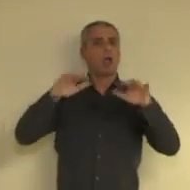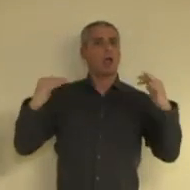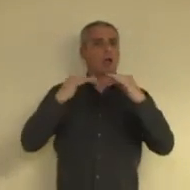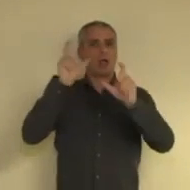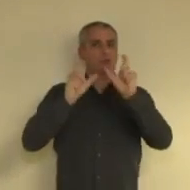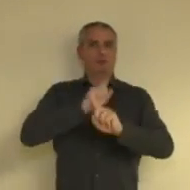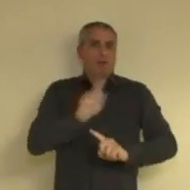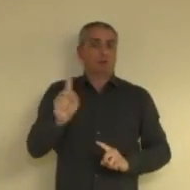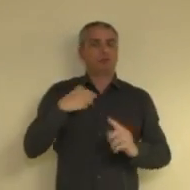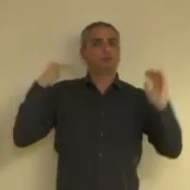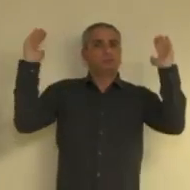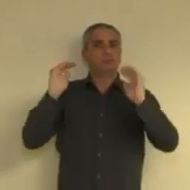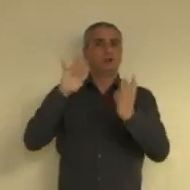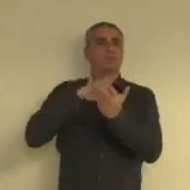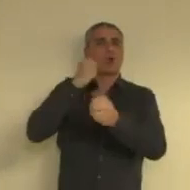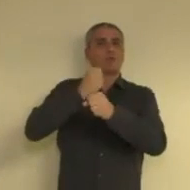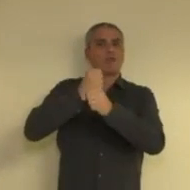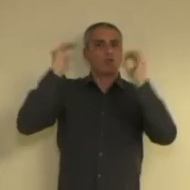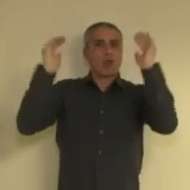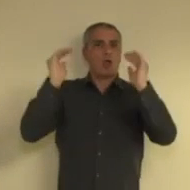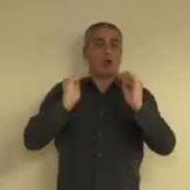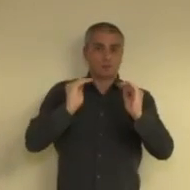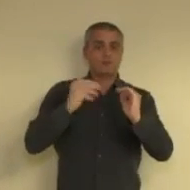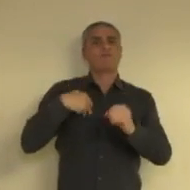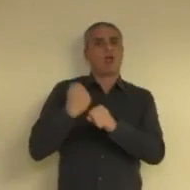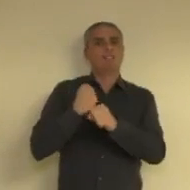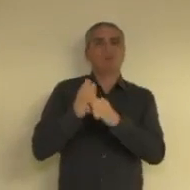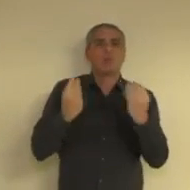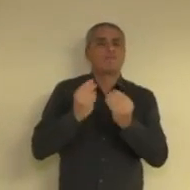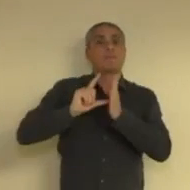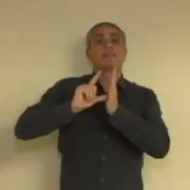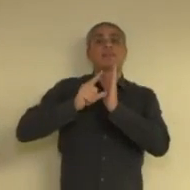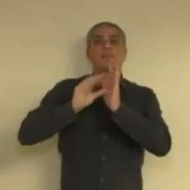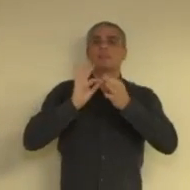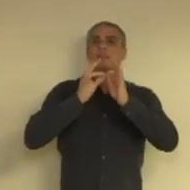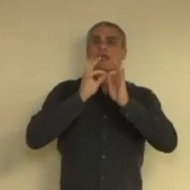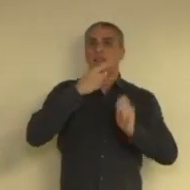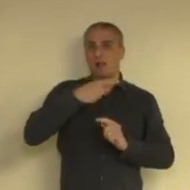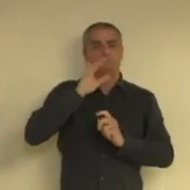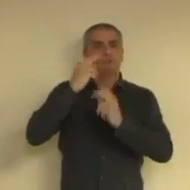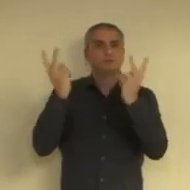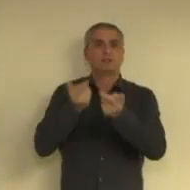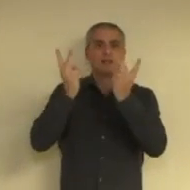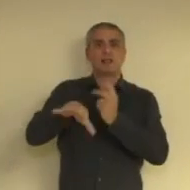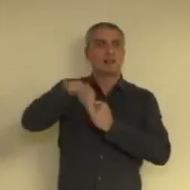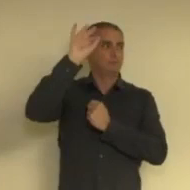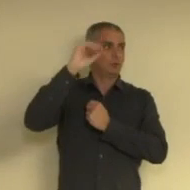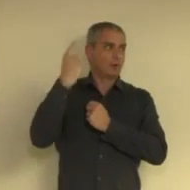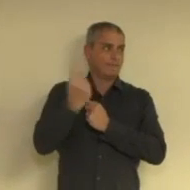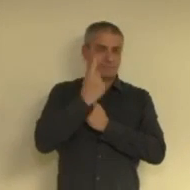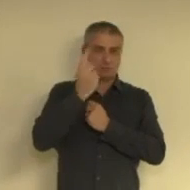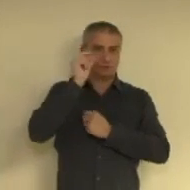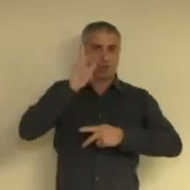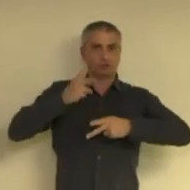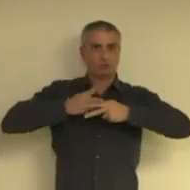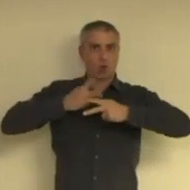התקהלות, דיללנו את מקומות העבודה, והפעלנו אמצעים דיגיטליים לאיתור ולבידוד